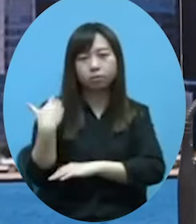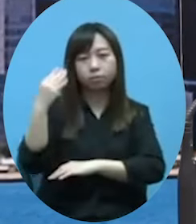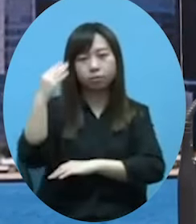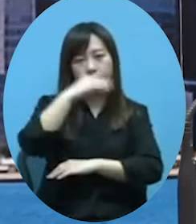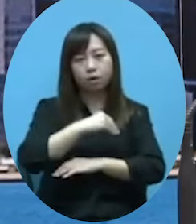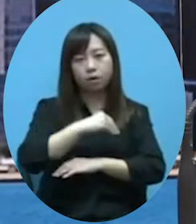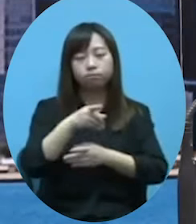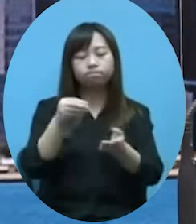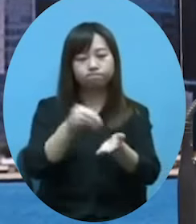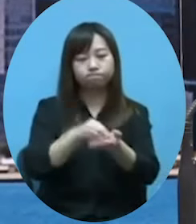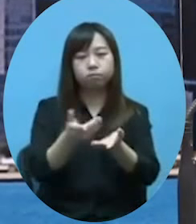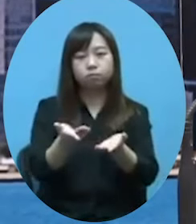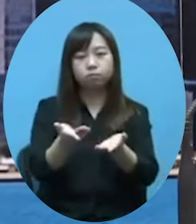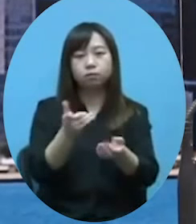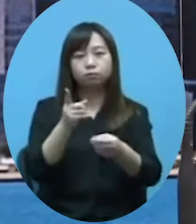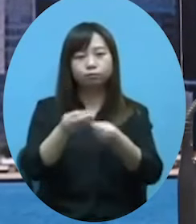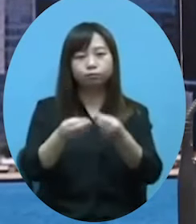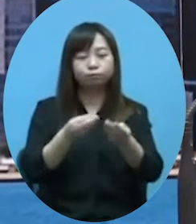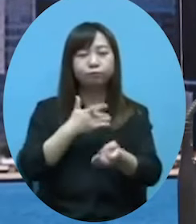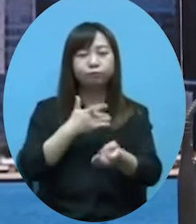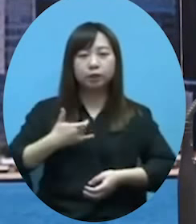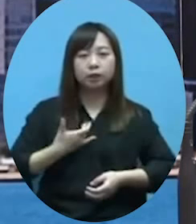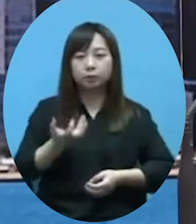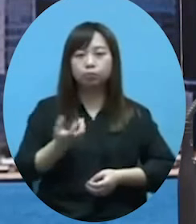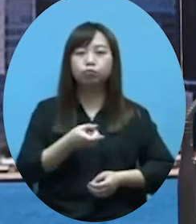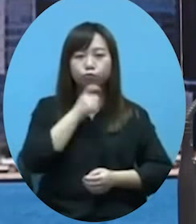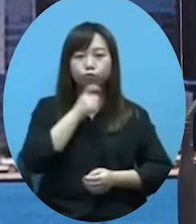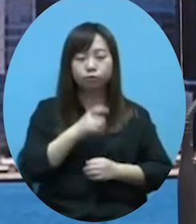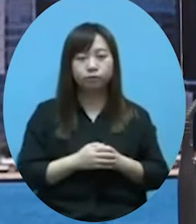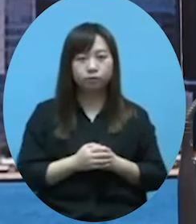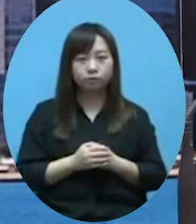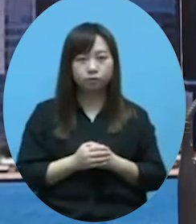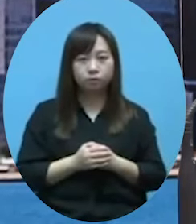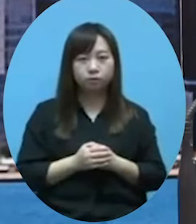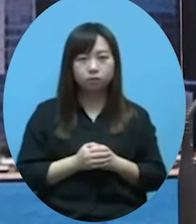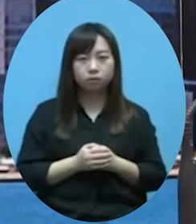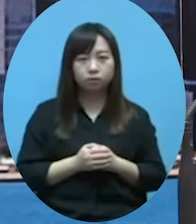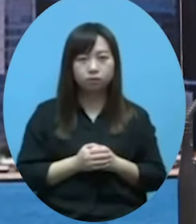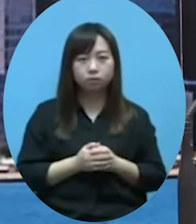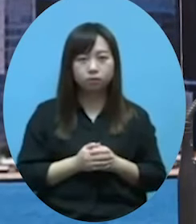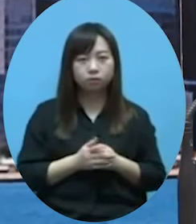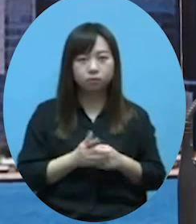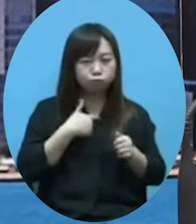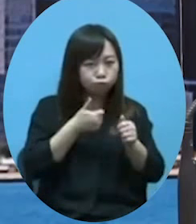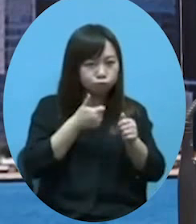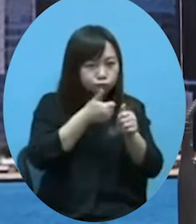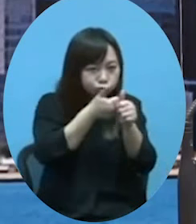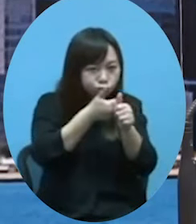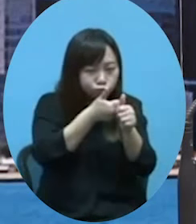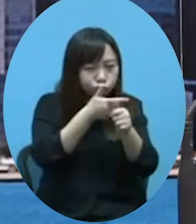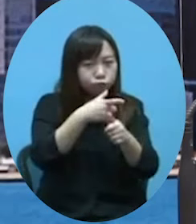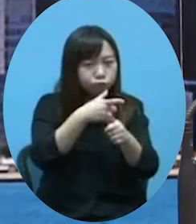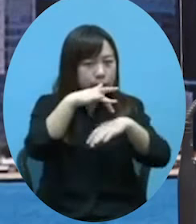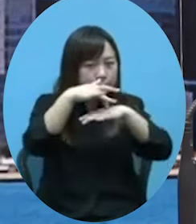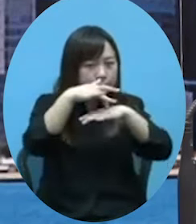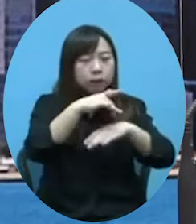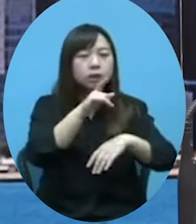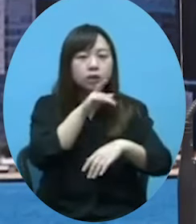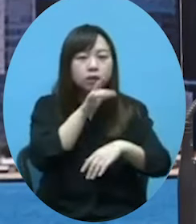確診的我們都在做一些個案的追蹤看看一些密切接觸者